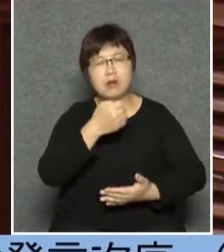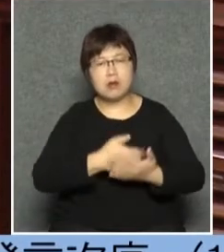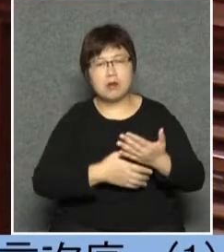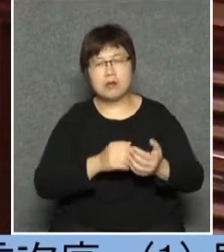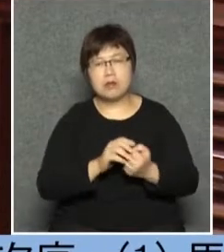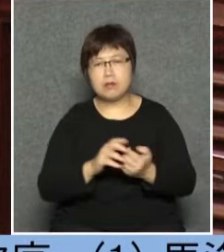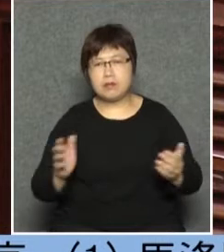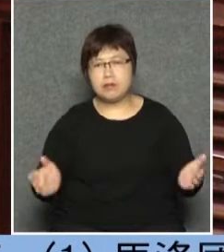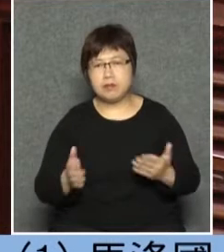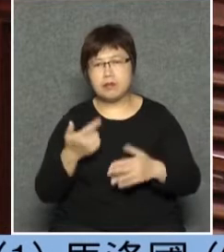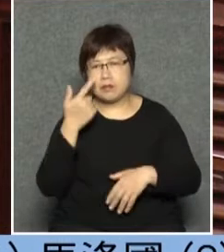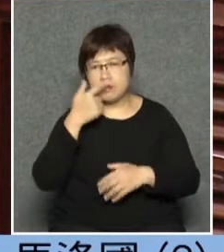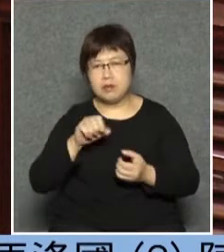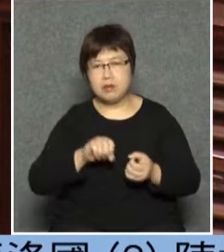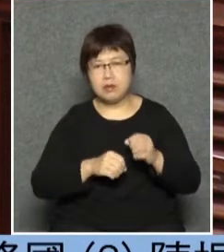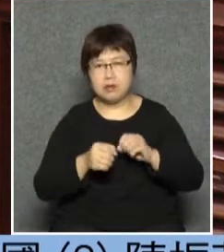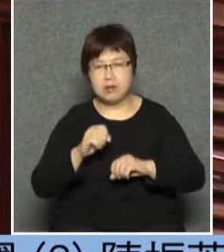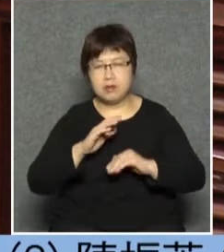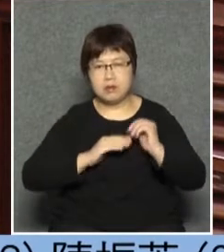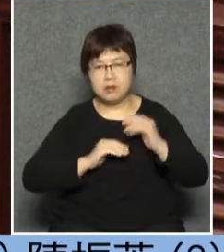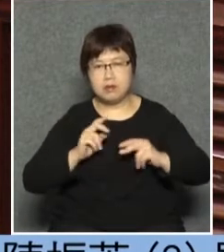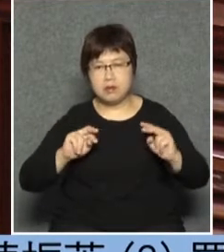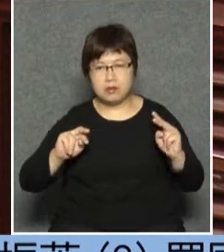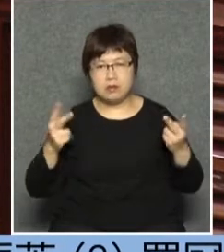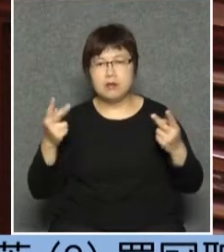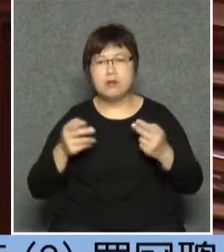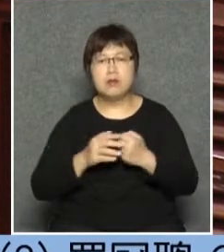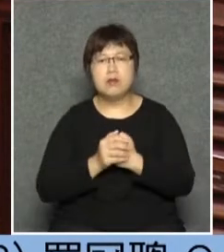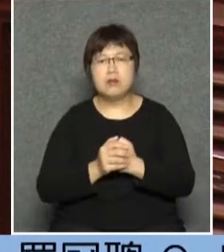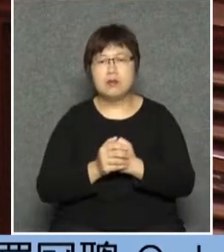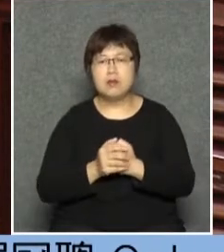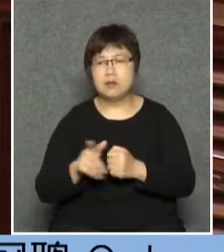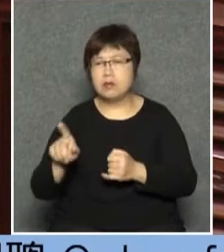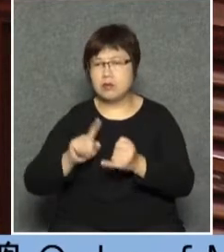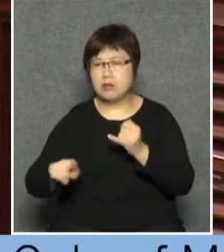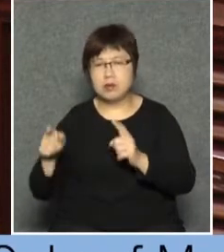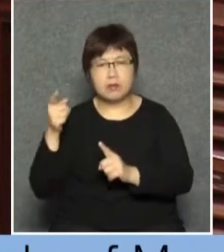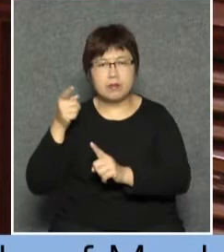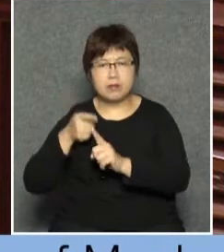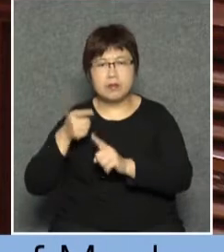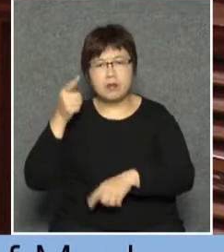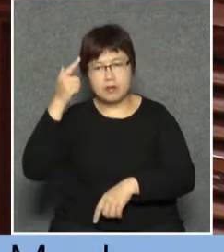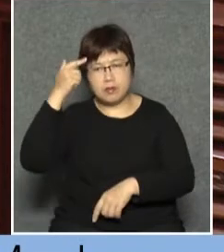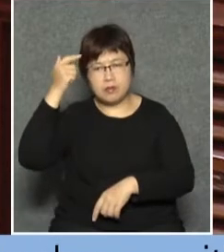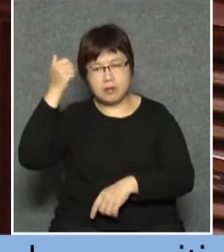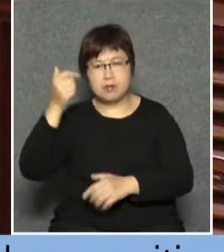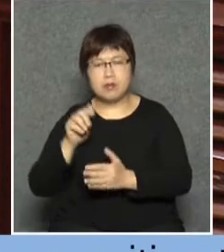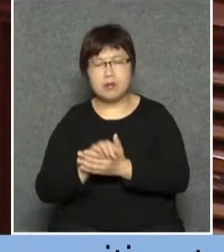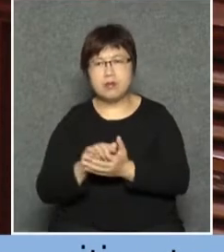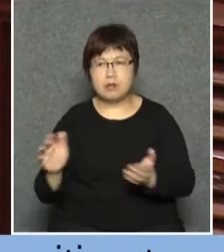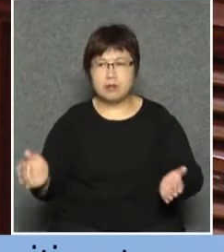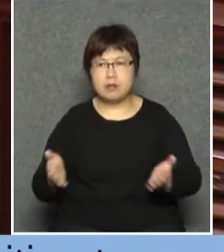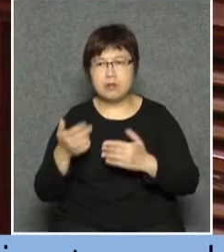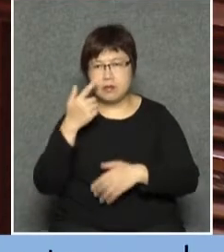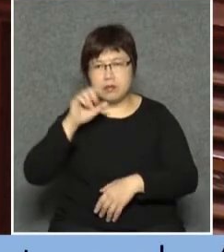進創新科技發展。其實我相信他最終的目的都是希望促進創